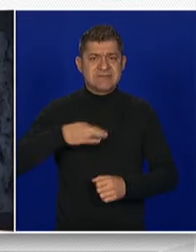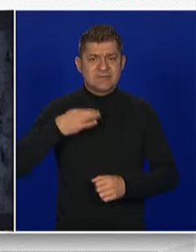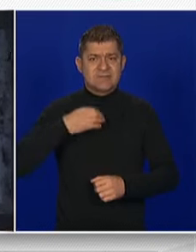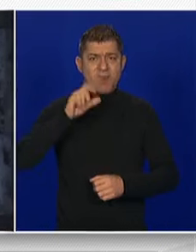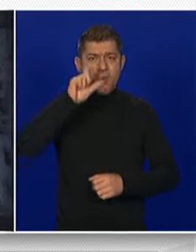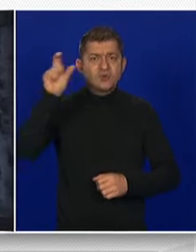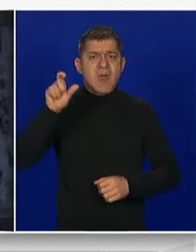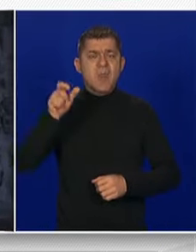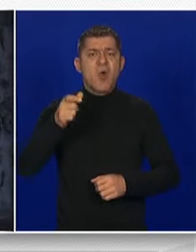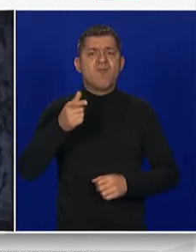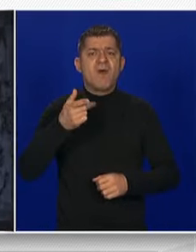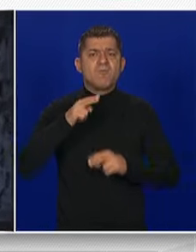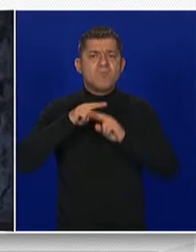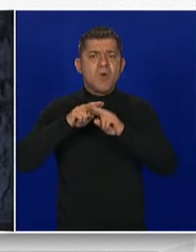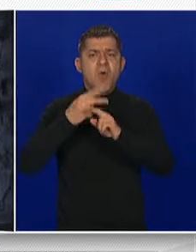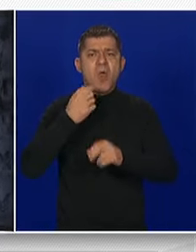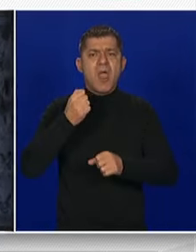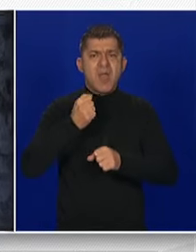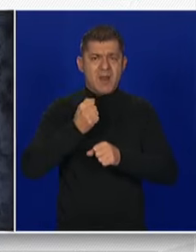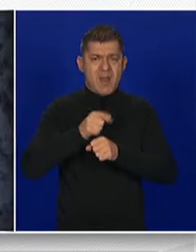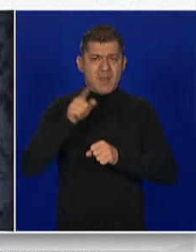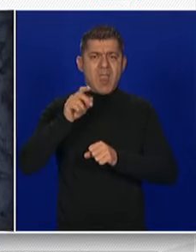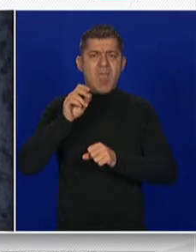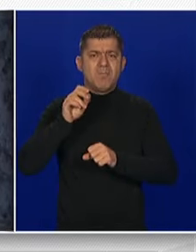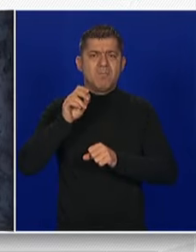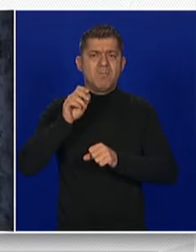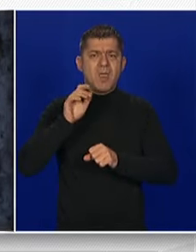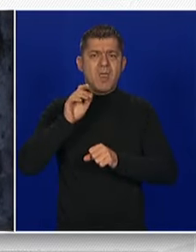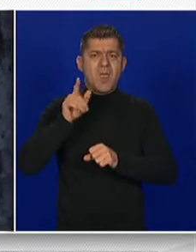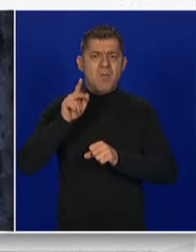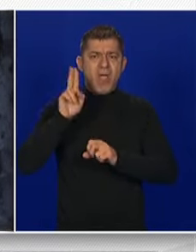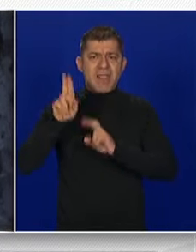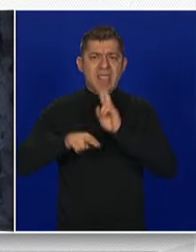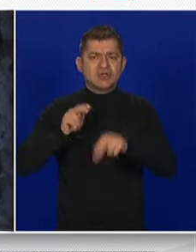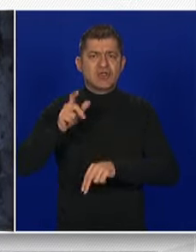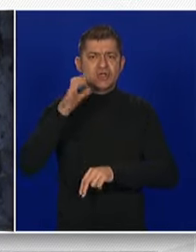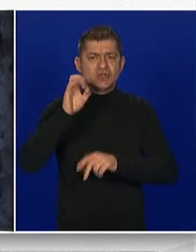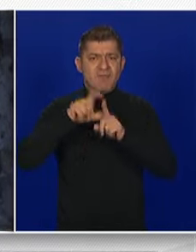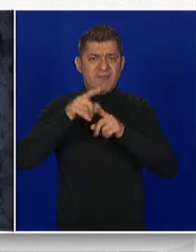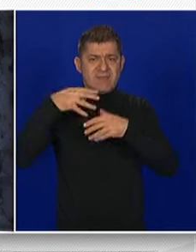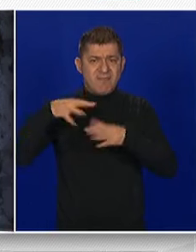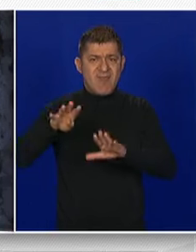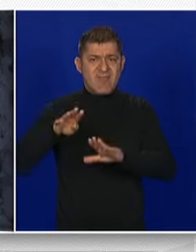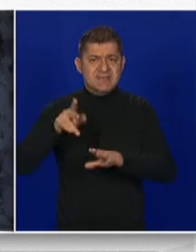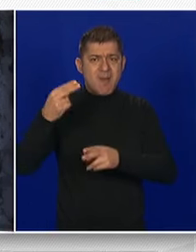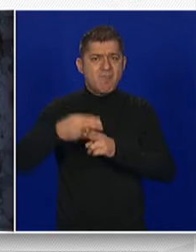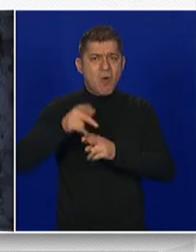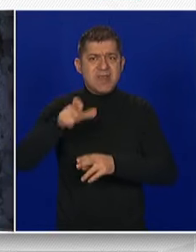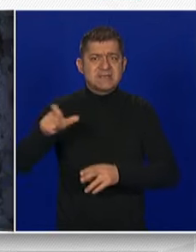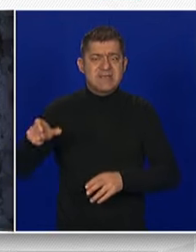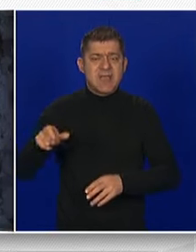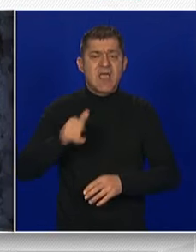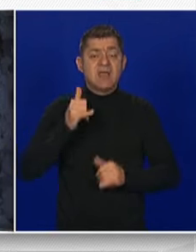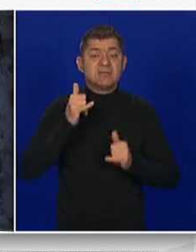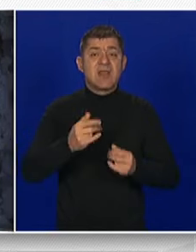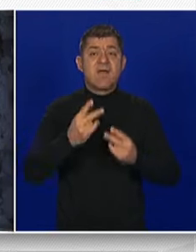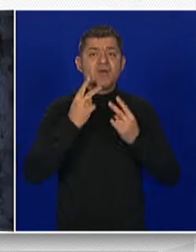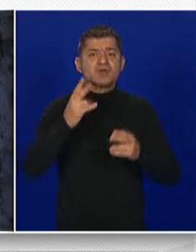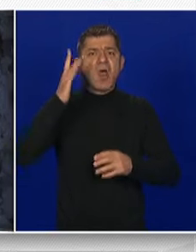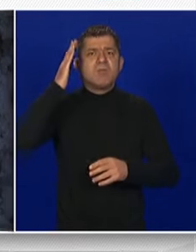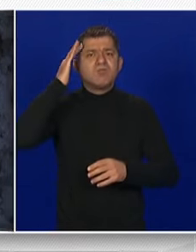se bave liječenjem COVID-19 pozitivnih bolesnika, danas ćemo naglasiti važnost brige o